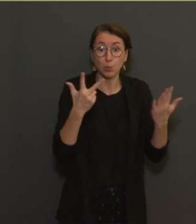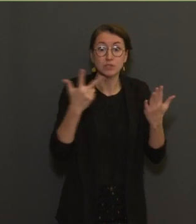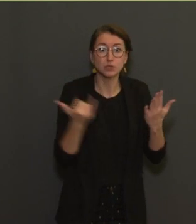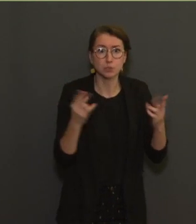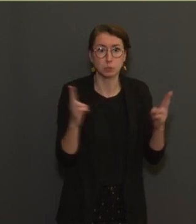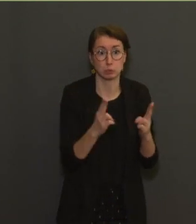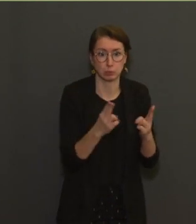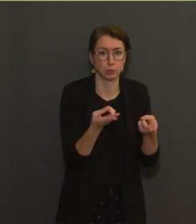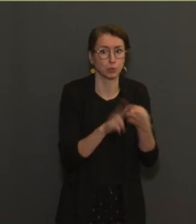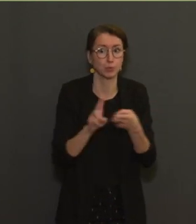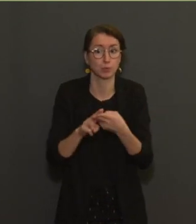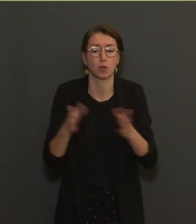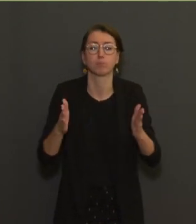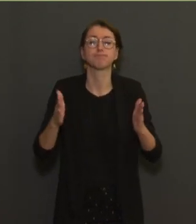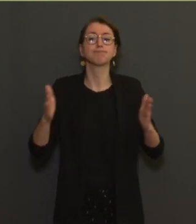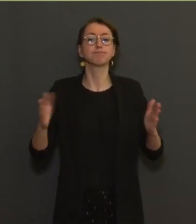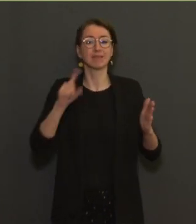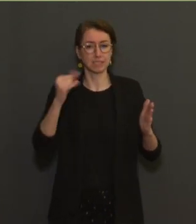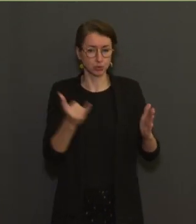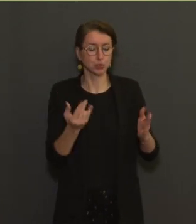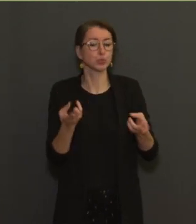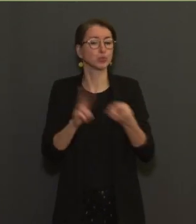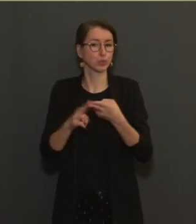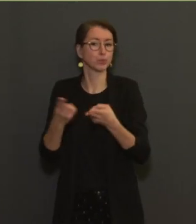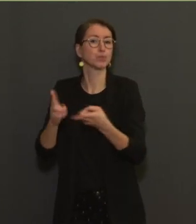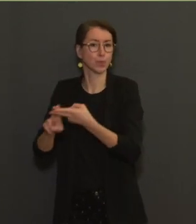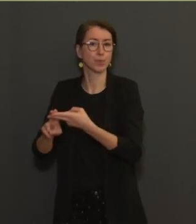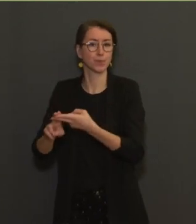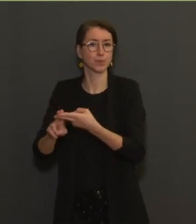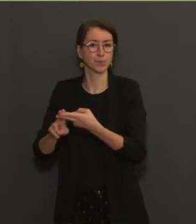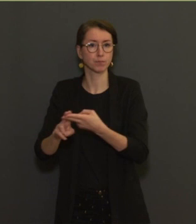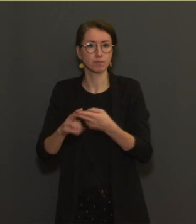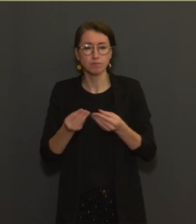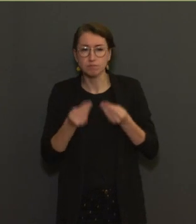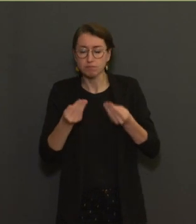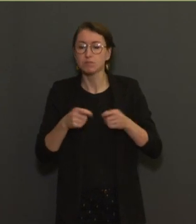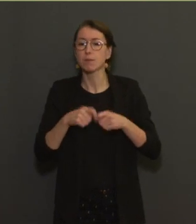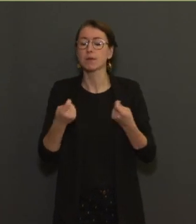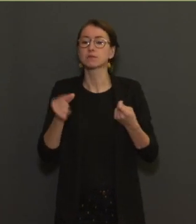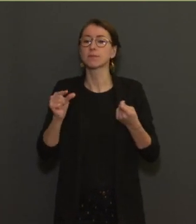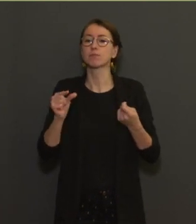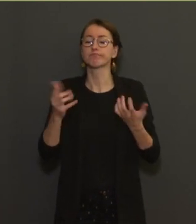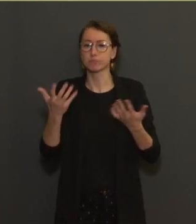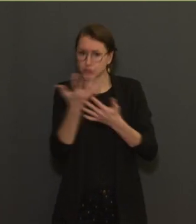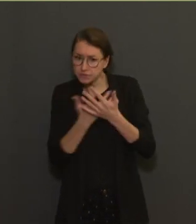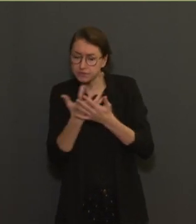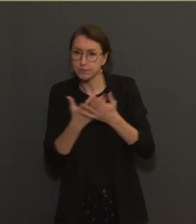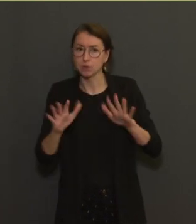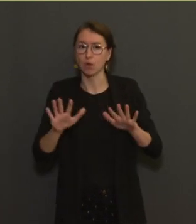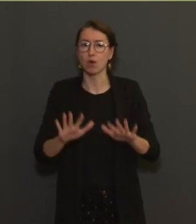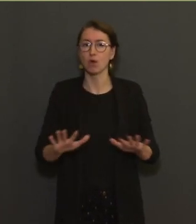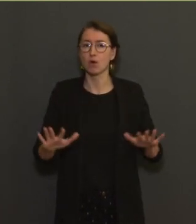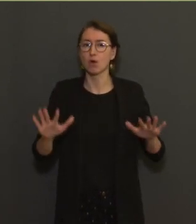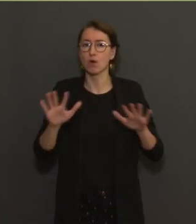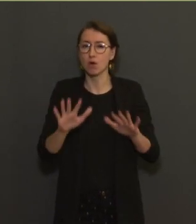Ce ralentissement devrait nous permettre de gagner du temps, de donner la possibilité au secteur hospitalier de s'organiser